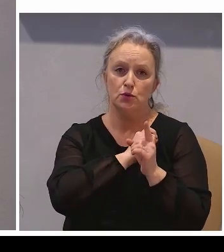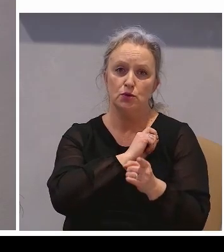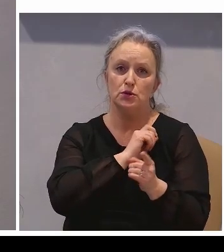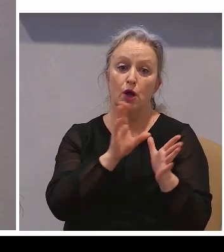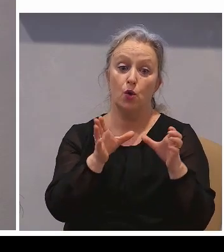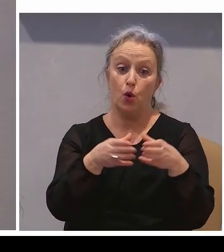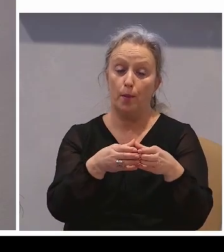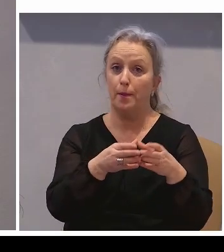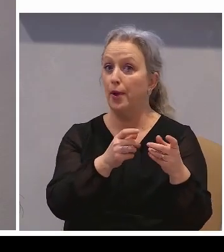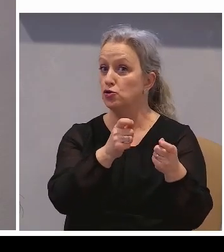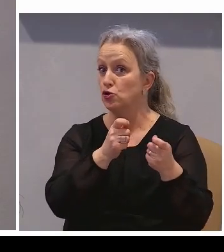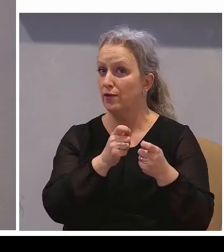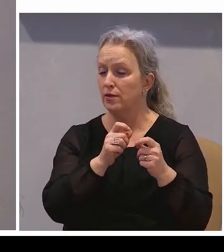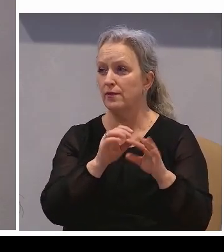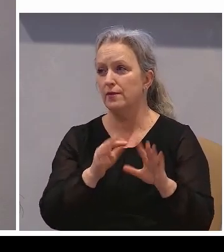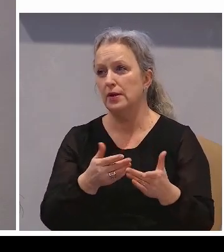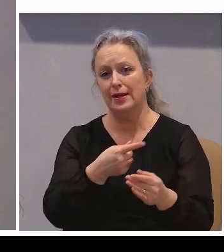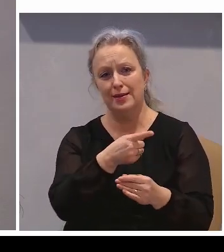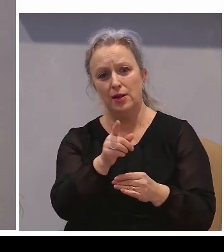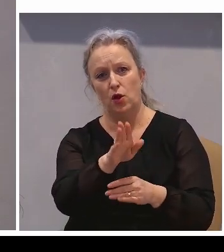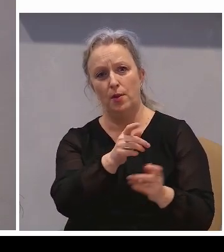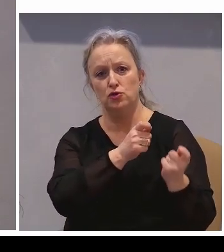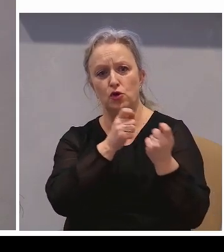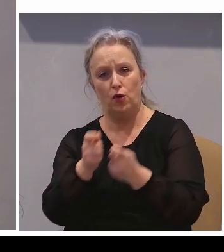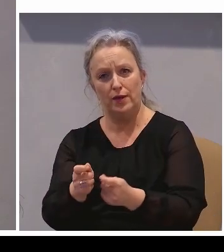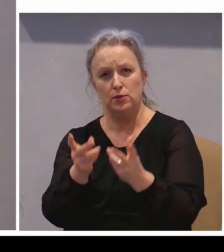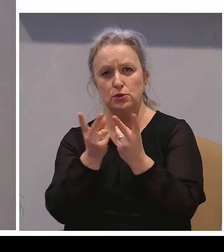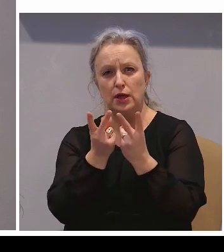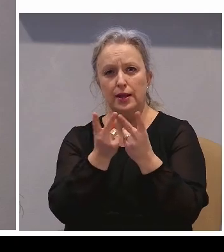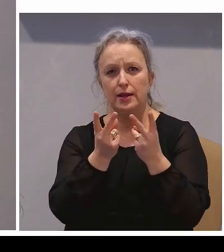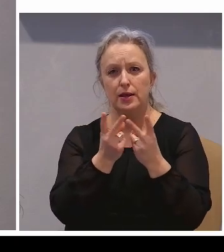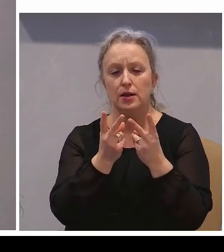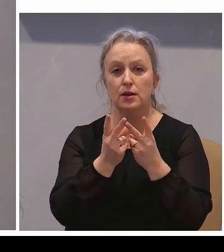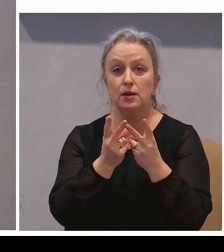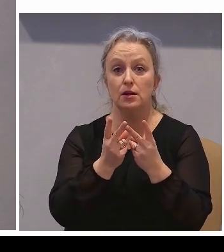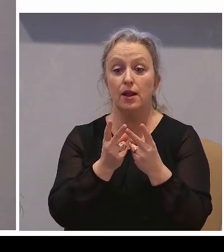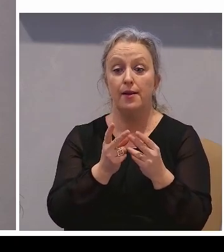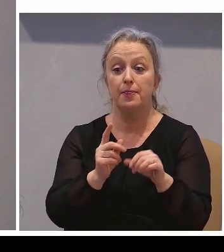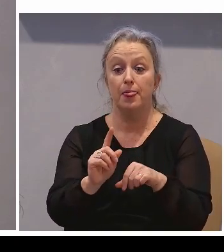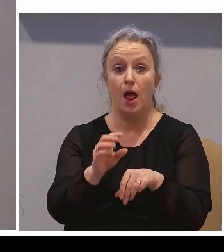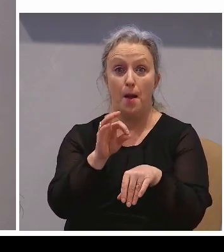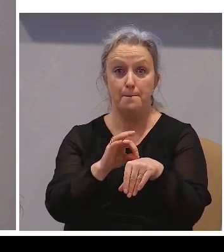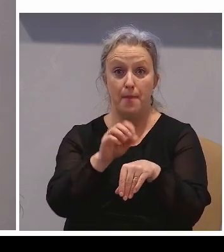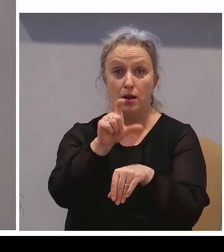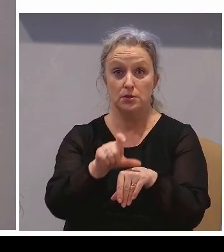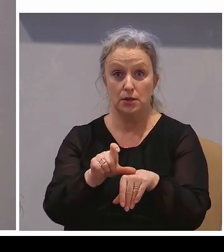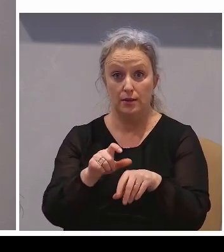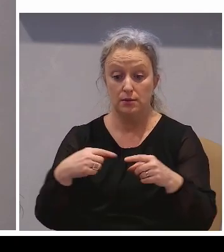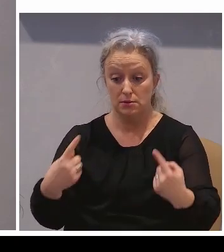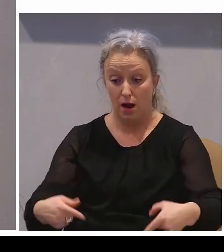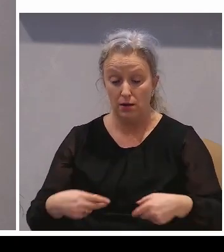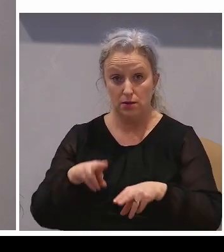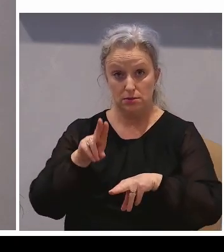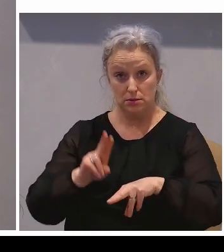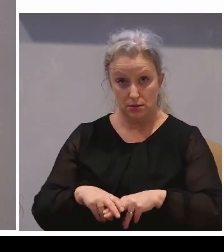group, soovitab või nende but the French group on siis sellised, et sellest hetkest, kui patsient jääb recommends siis me ei